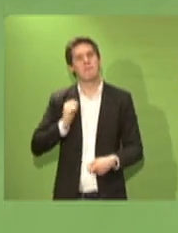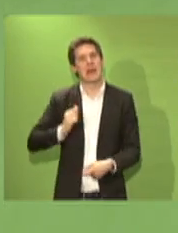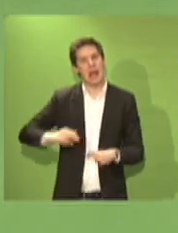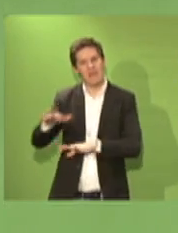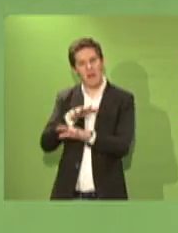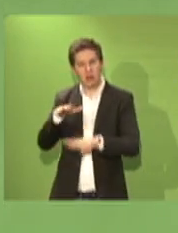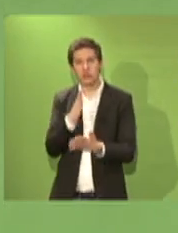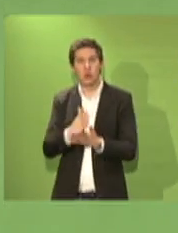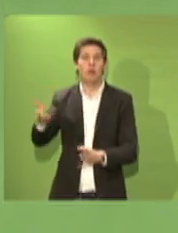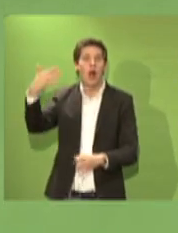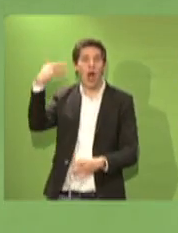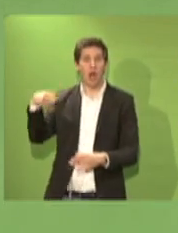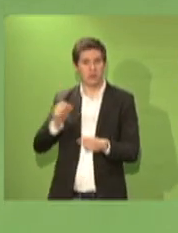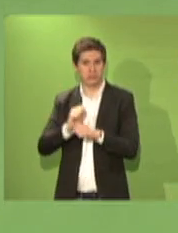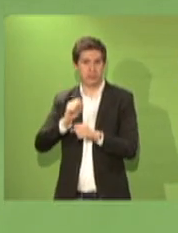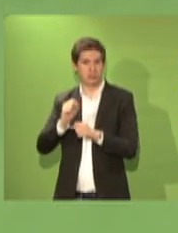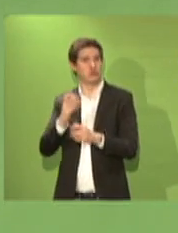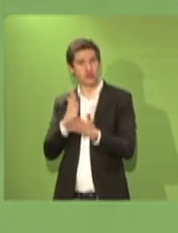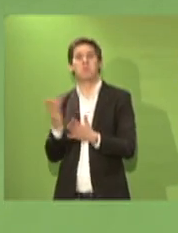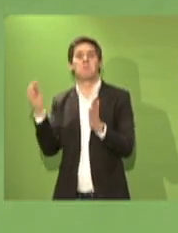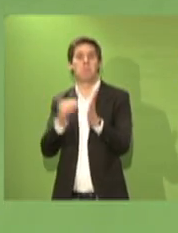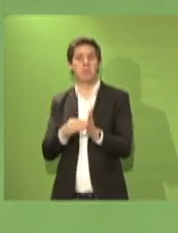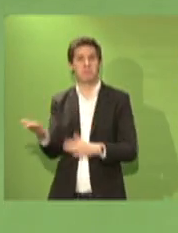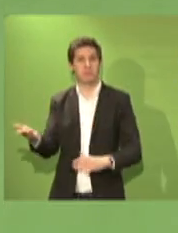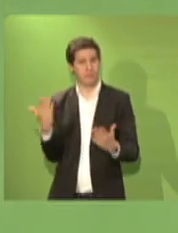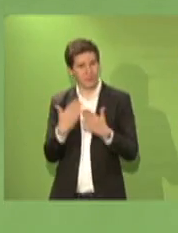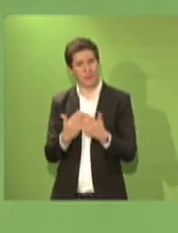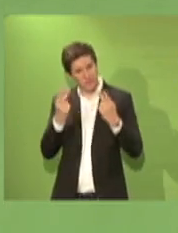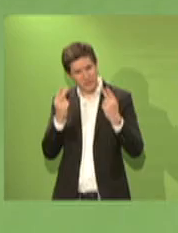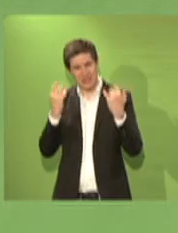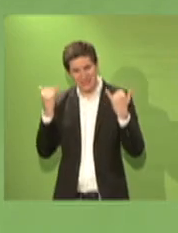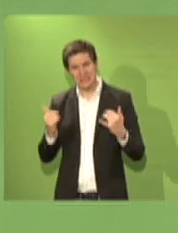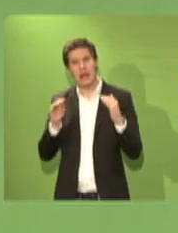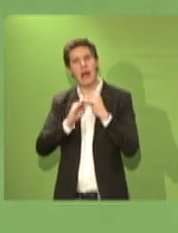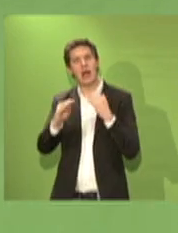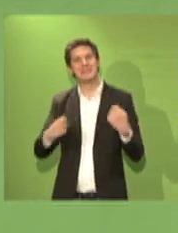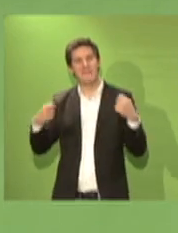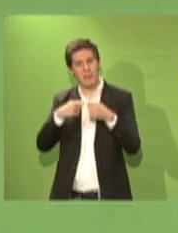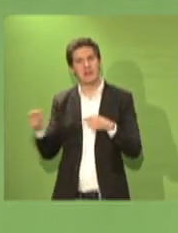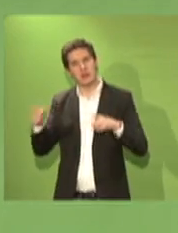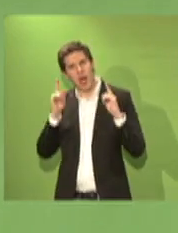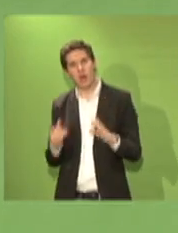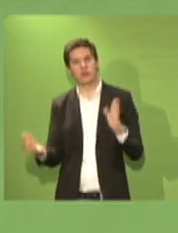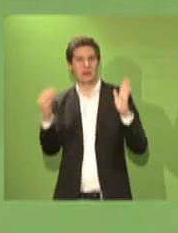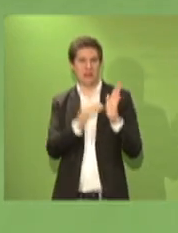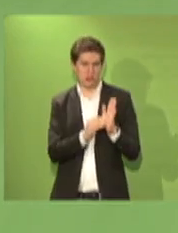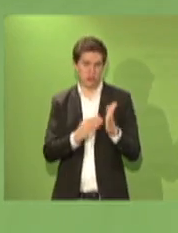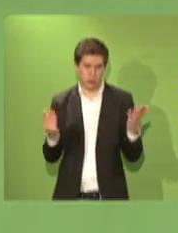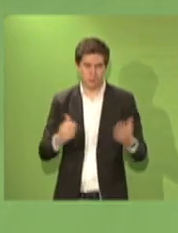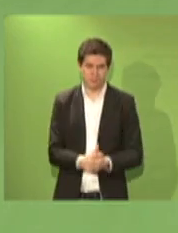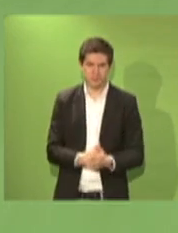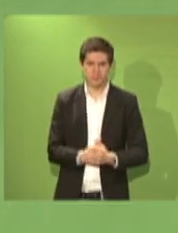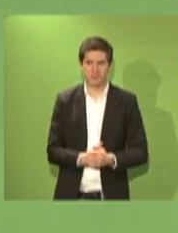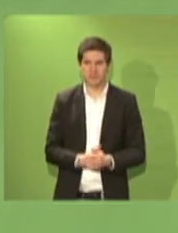solche Regelung in der Satzung stehen. Und daher glaube ich, ist es gut, dass auch der Landesverband dies nun in die Satzung